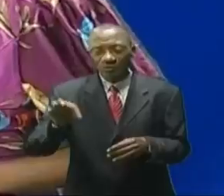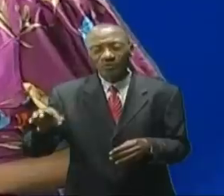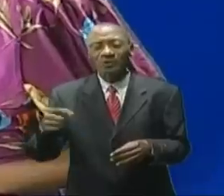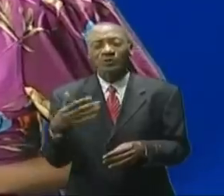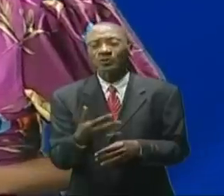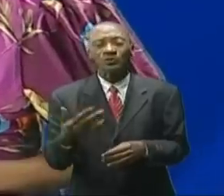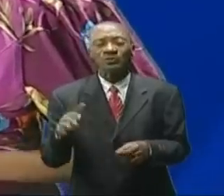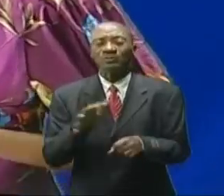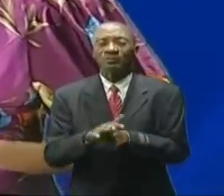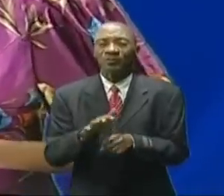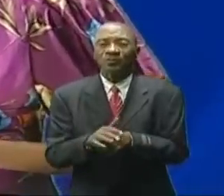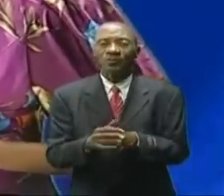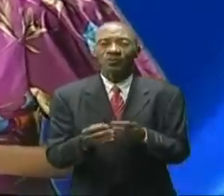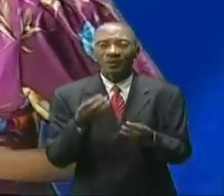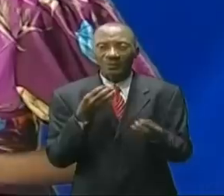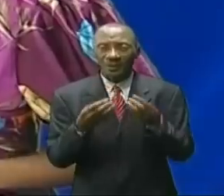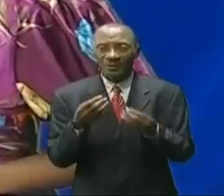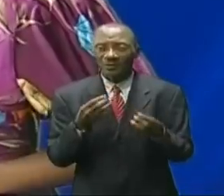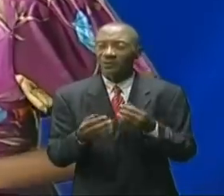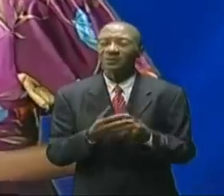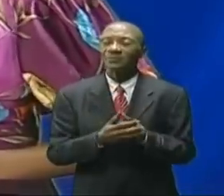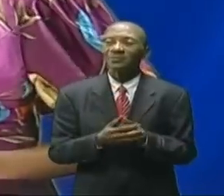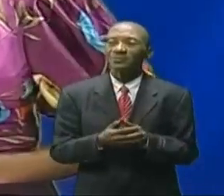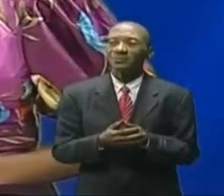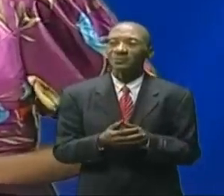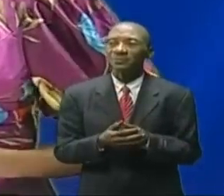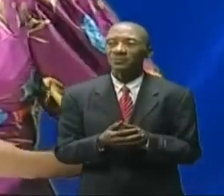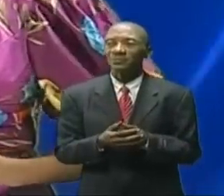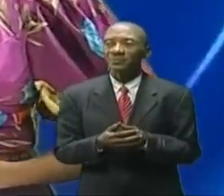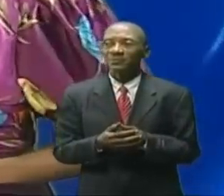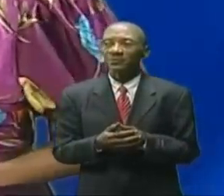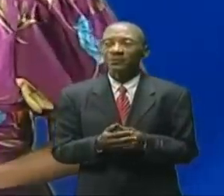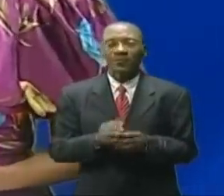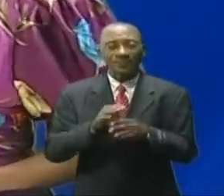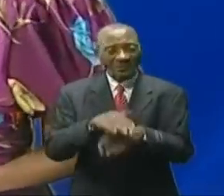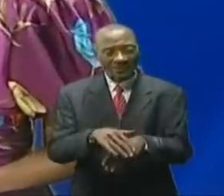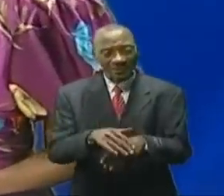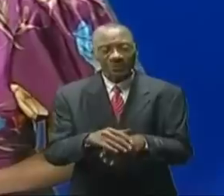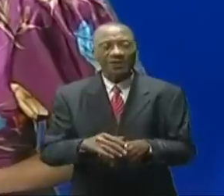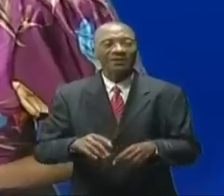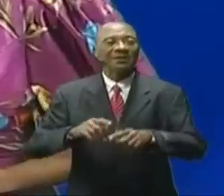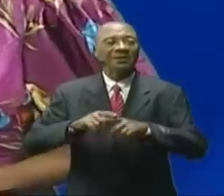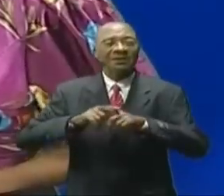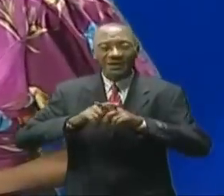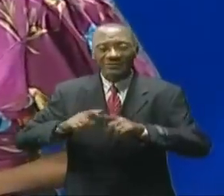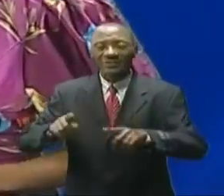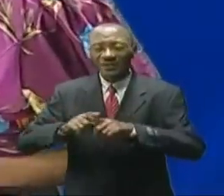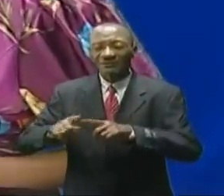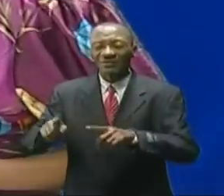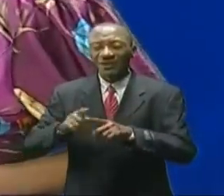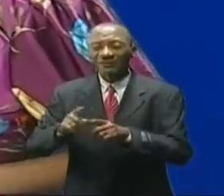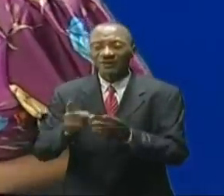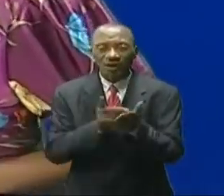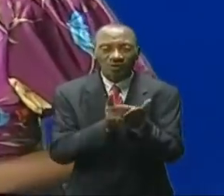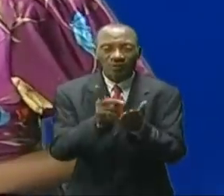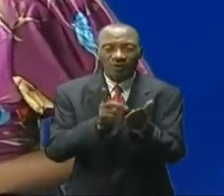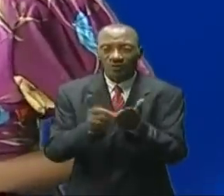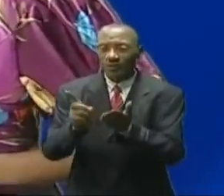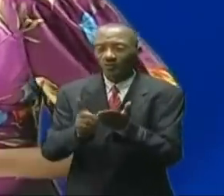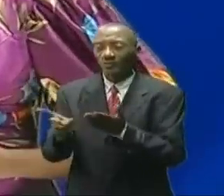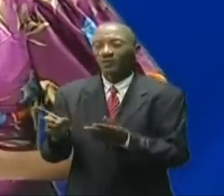prétendants, notamment dans sa propre nation. Et elle n'a pas toujours été bien traitée par les siens, on va dire.